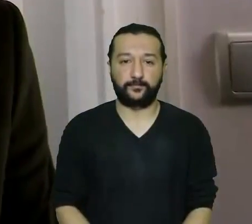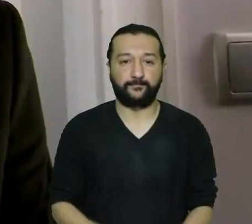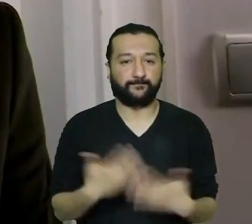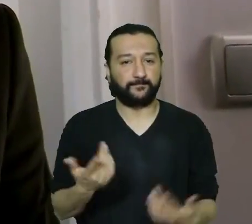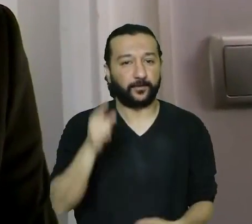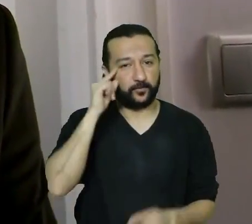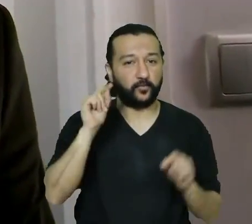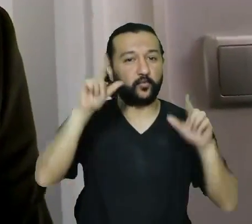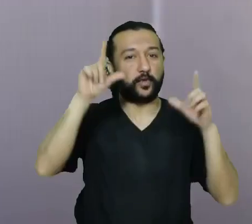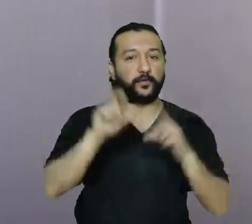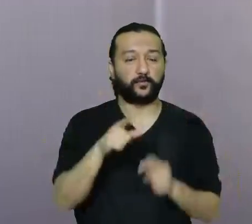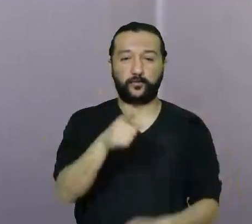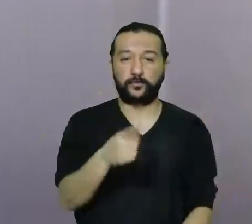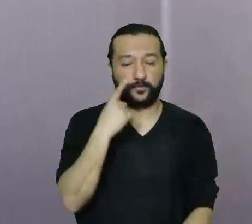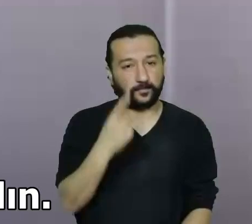Vay uyanık Şükrü vay.